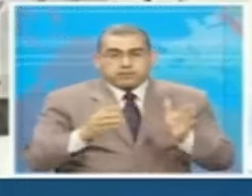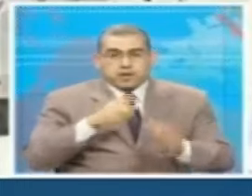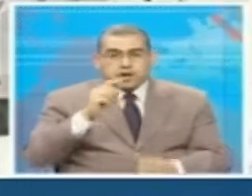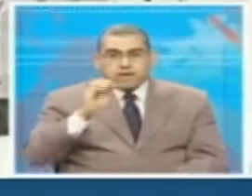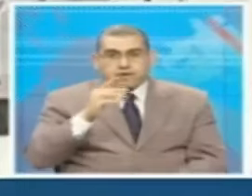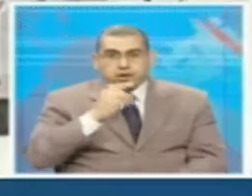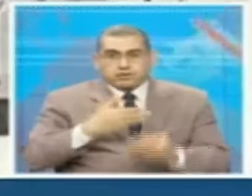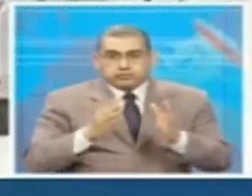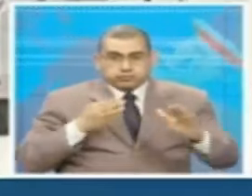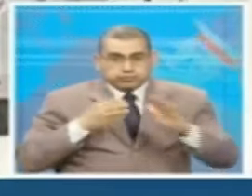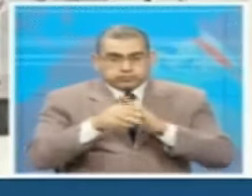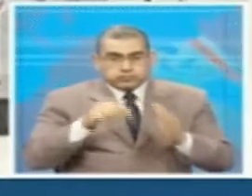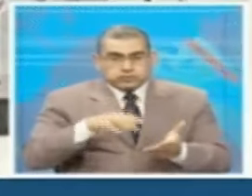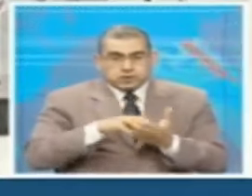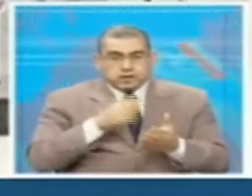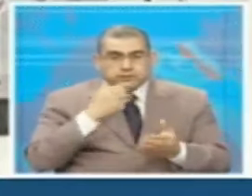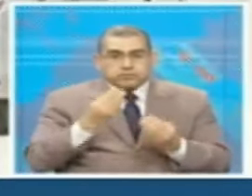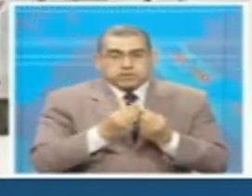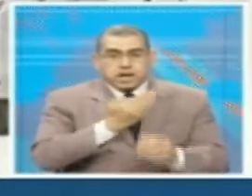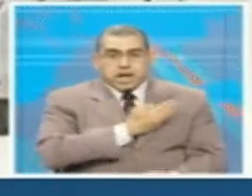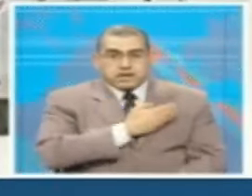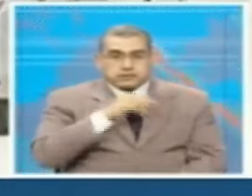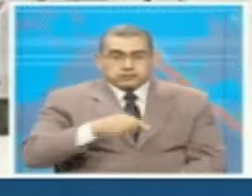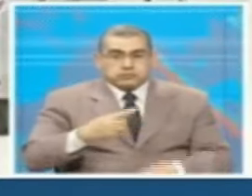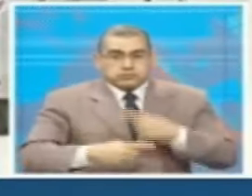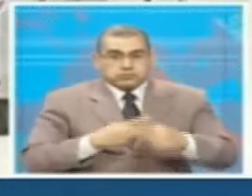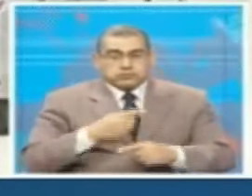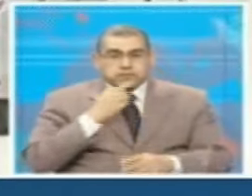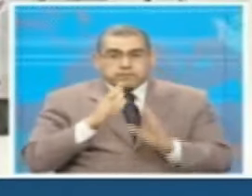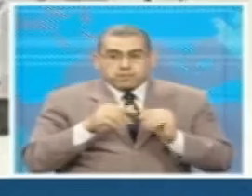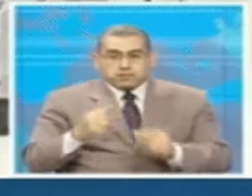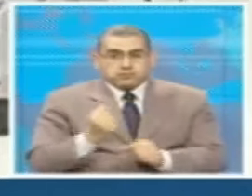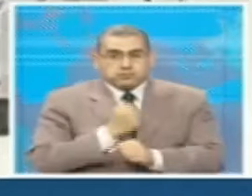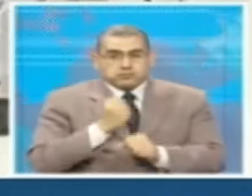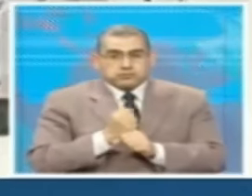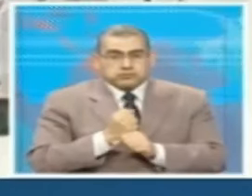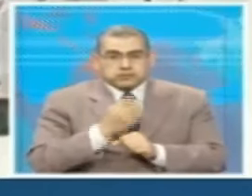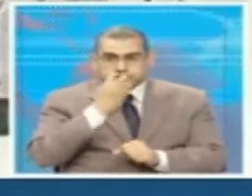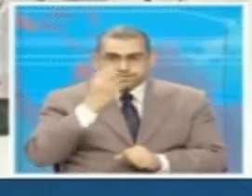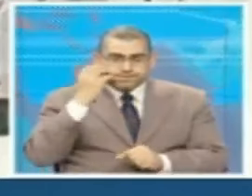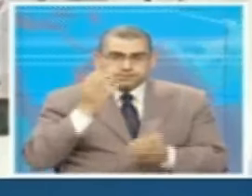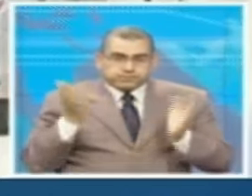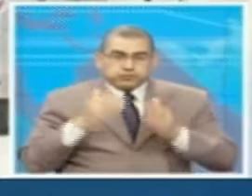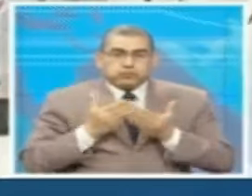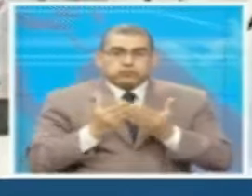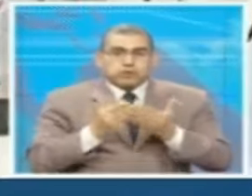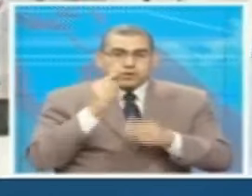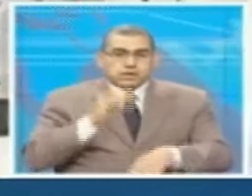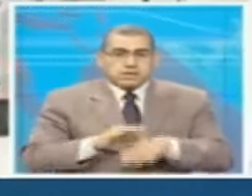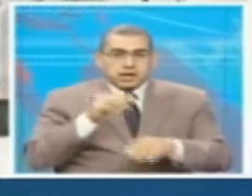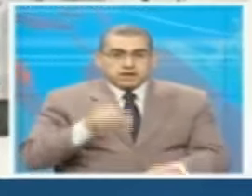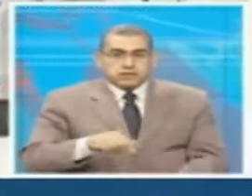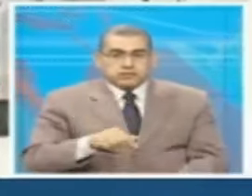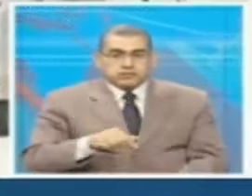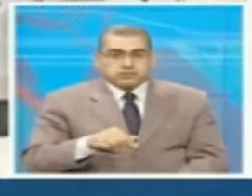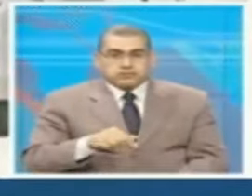الحدودي بالتماس مع قطاع غزه واستمرار الجهود المصريه المكثفه على صعيد المساعدات الانسانيه